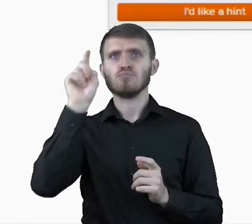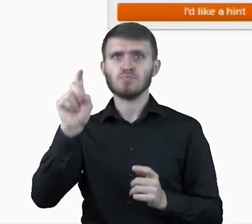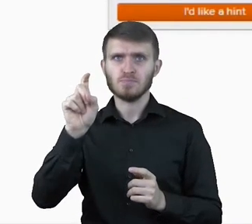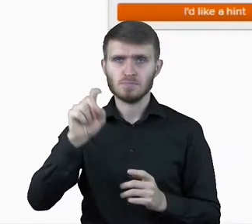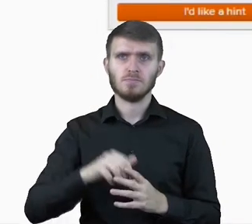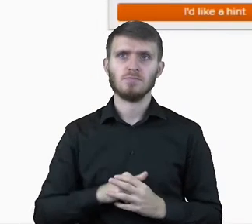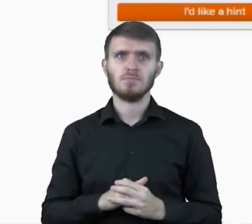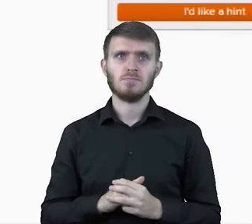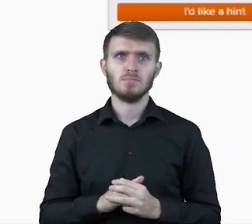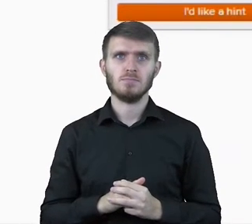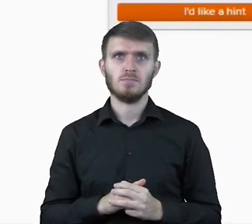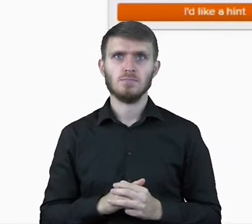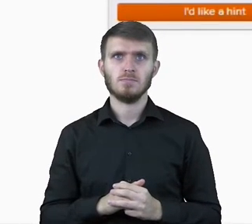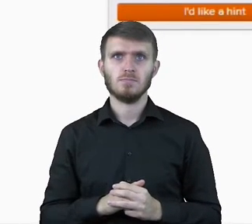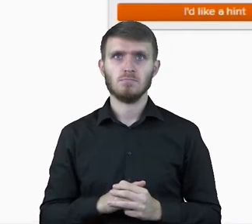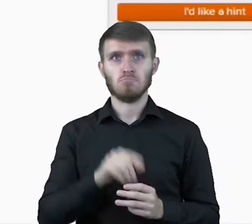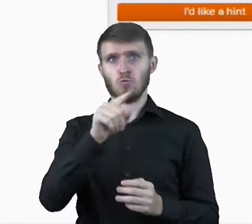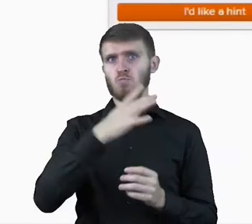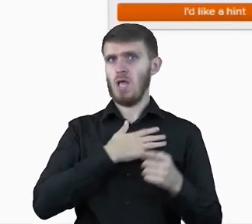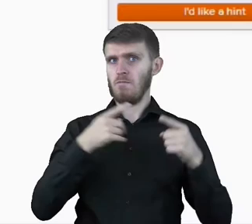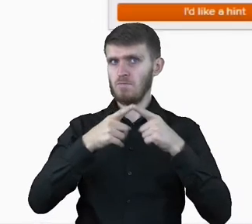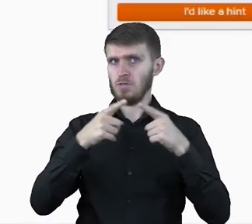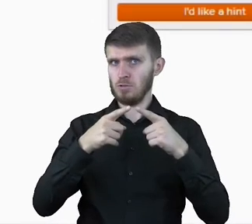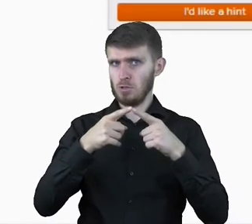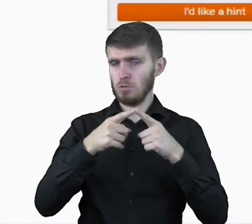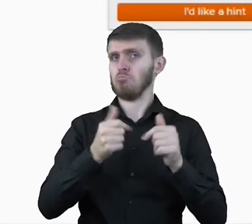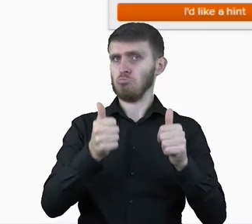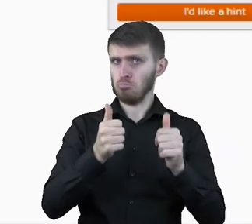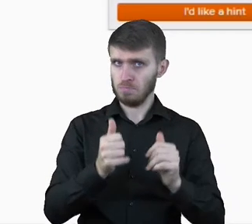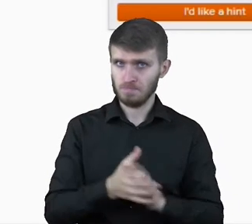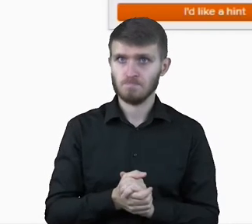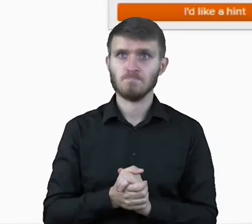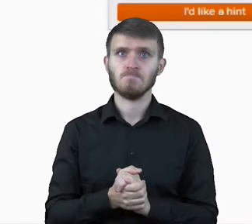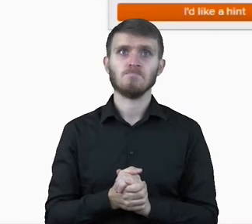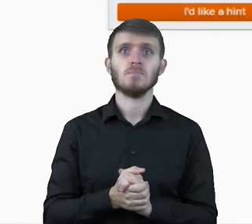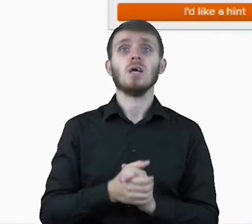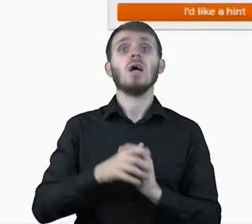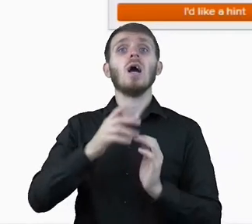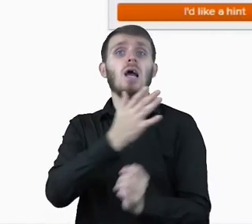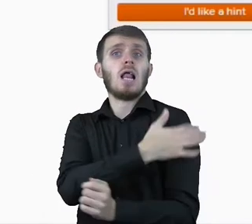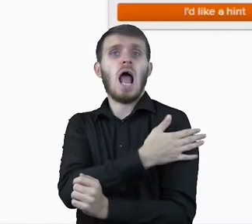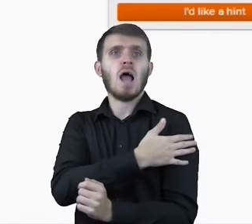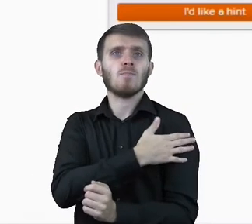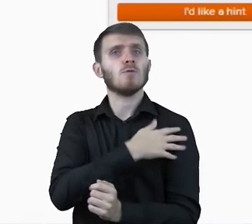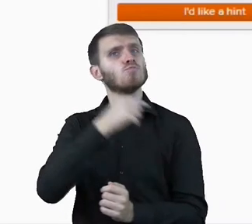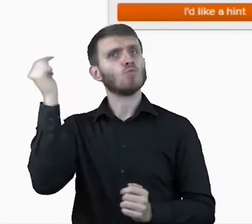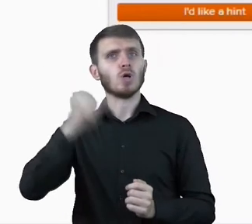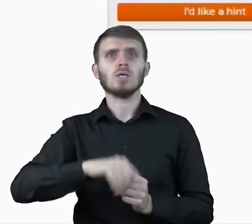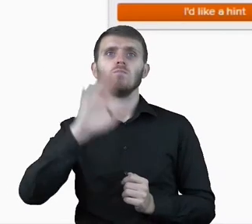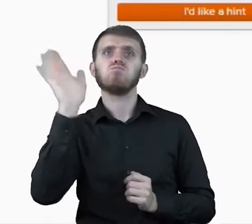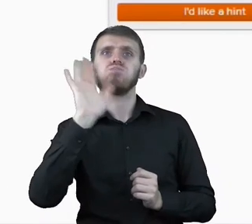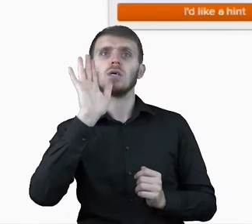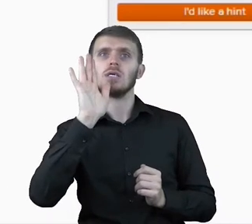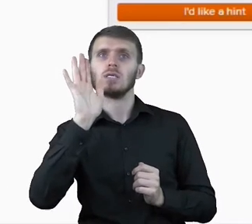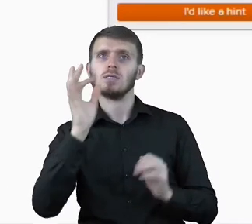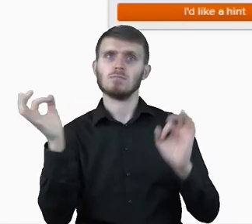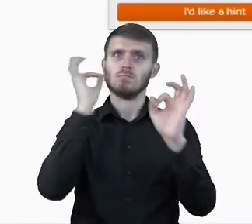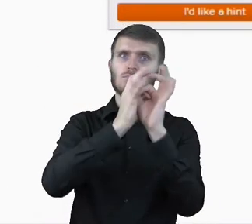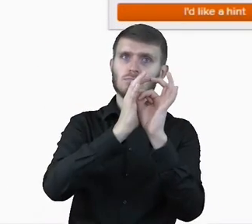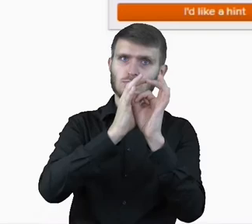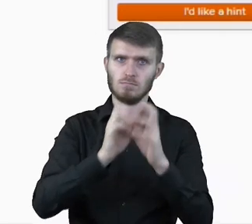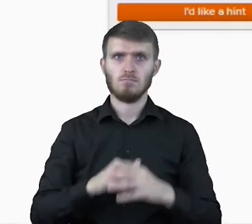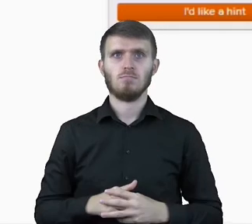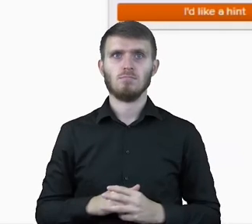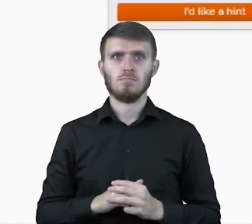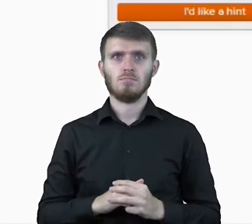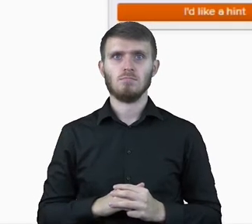punkcie A. Jeden, jedno z ramion ma przechodzić przez punkt B. Na przykład to ramię. Chcemy, żeby przechodziło przez